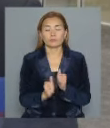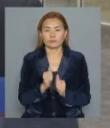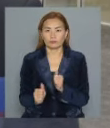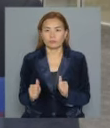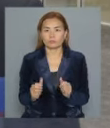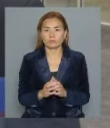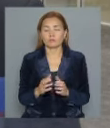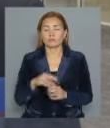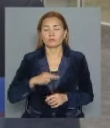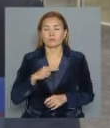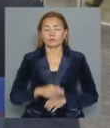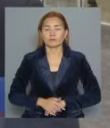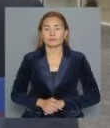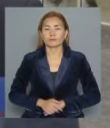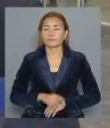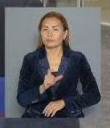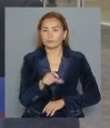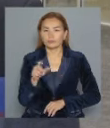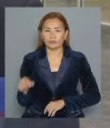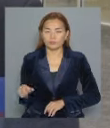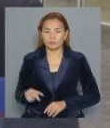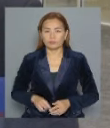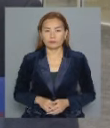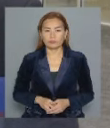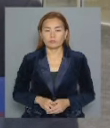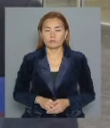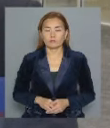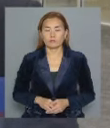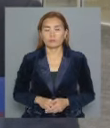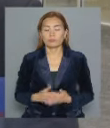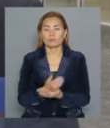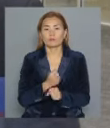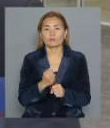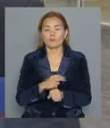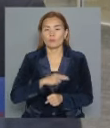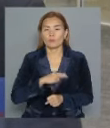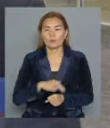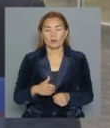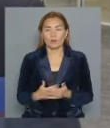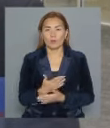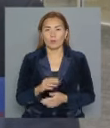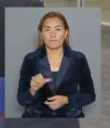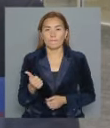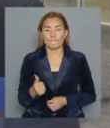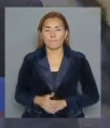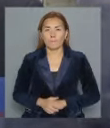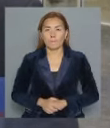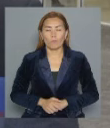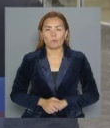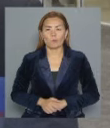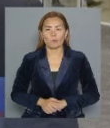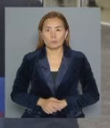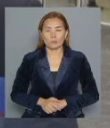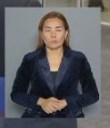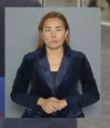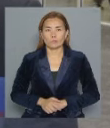партияның жартысында адамның орда жаңа тұжырымдамасында адамның ең бірінші мемлекеттің құраушысы